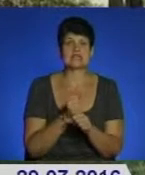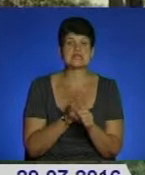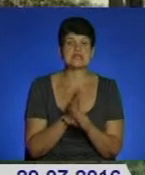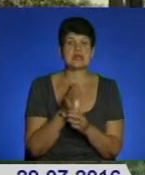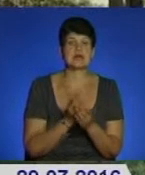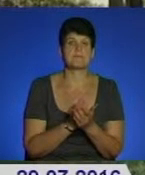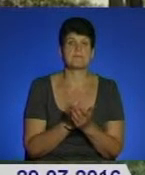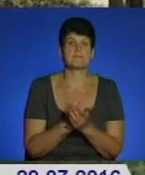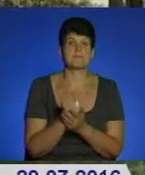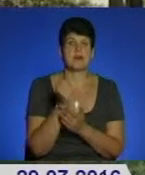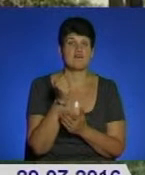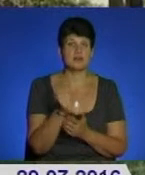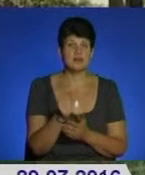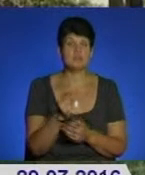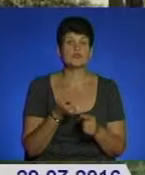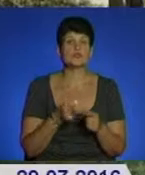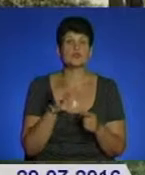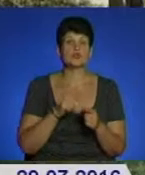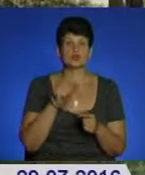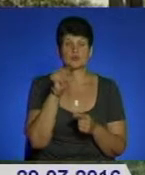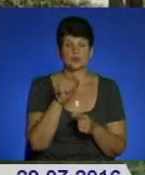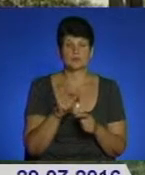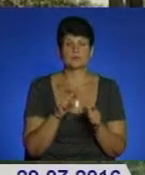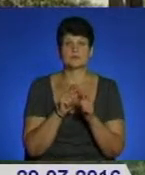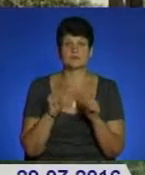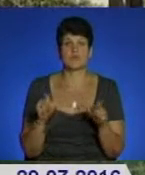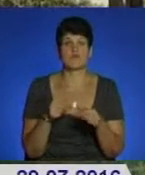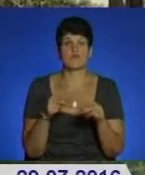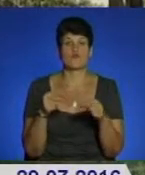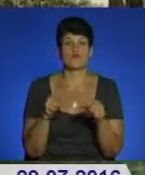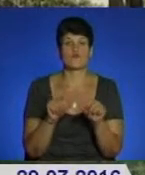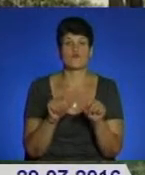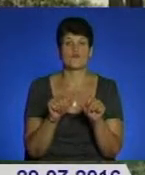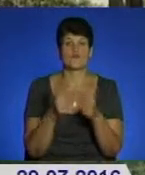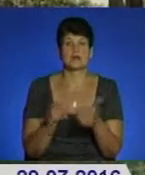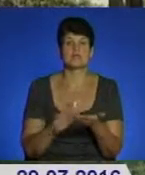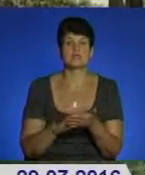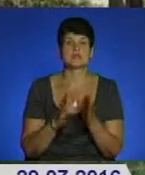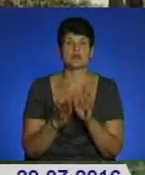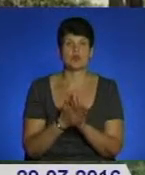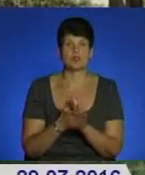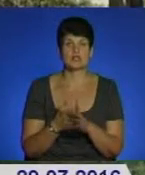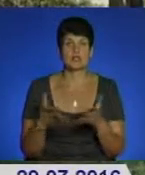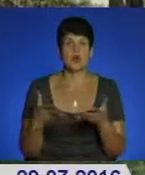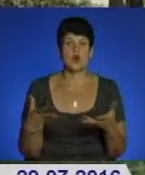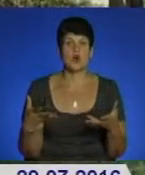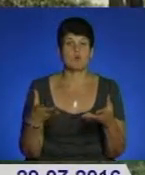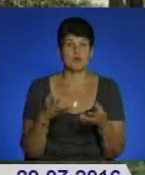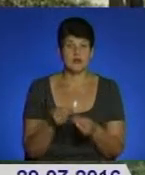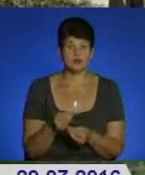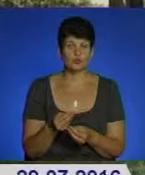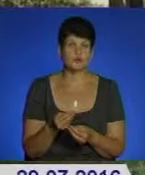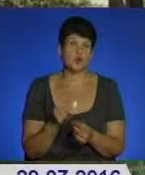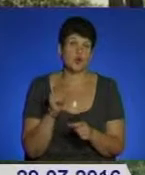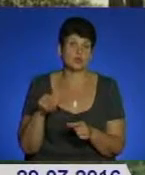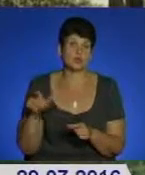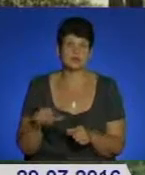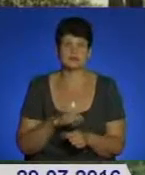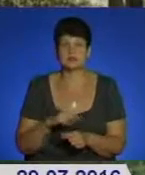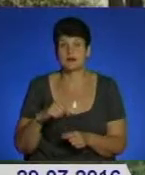якщо роботодавець зобов'язується провести оплату за таке підтвердження. Спеціаліст профнавчання центру зайнятості спрямовує людину